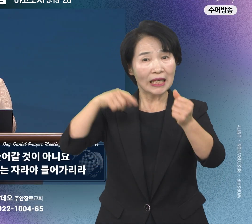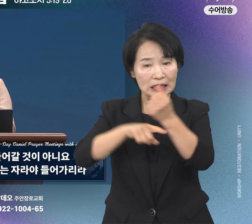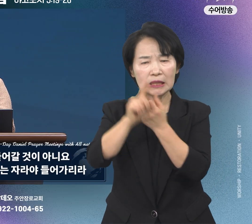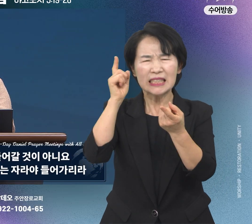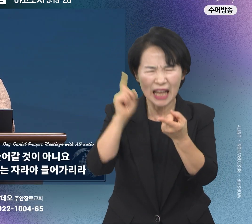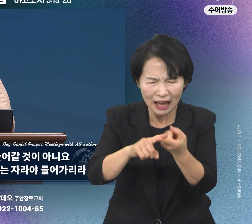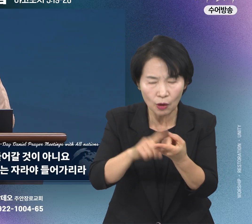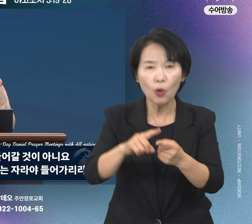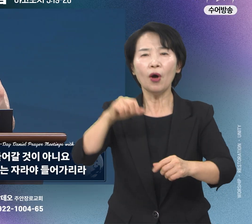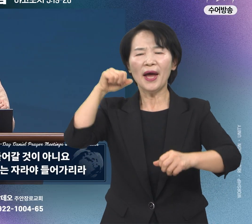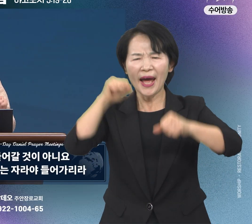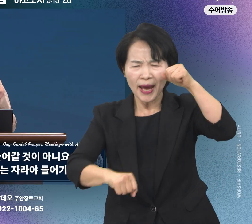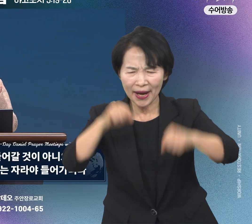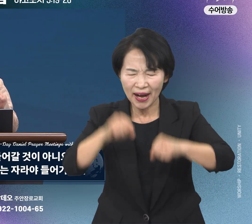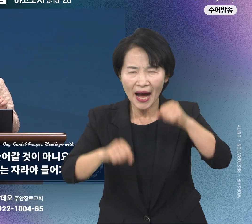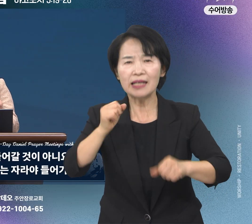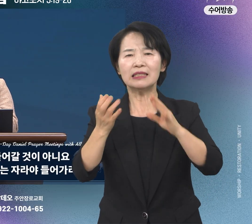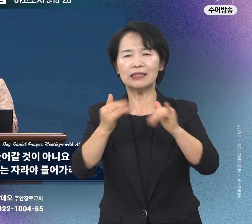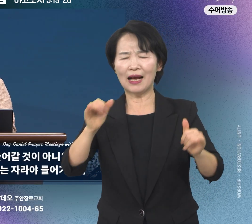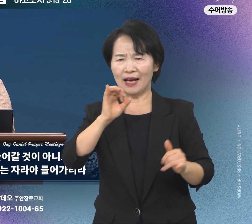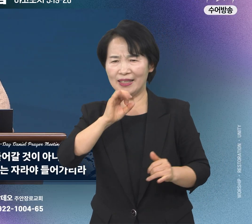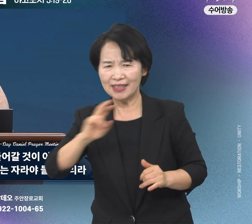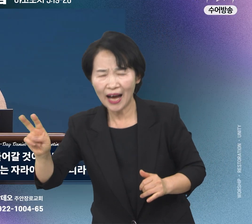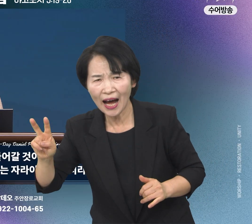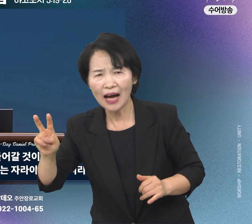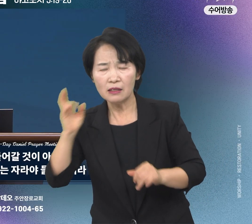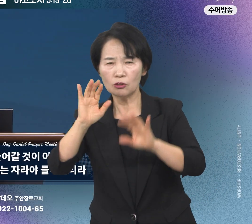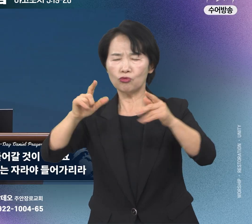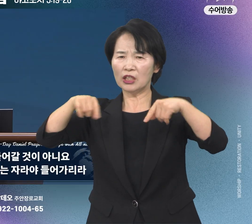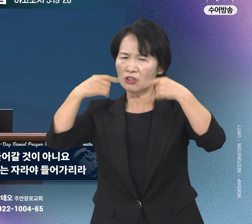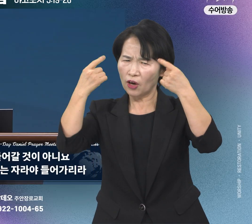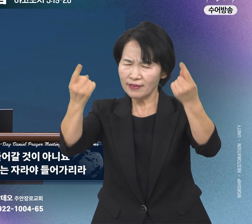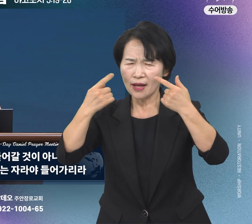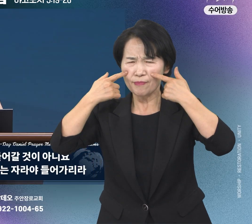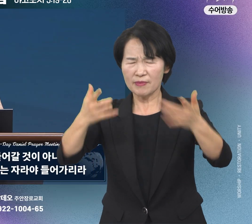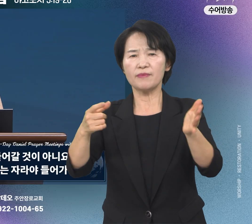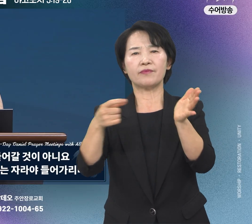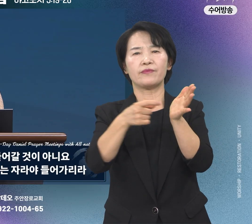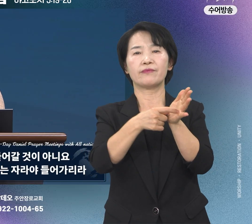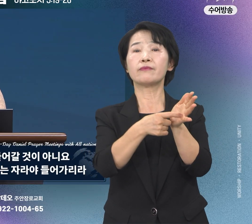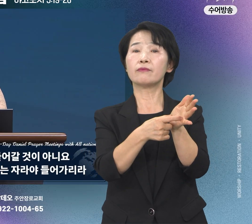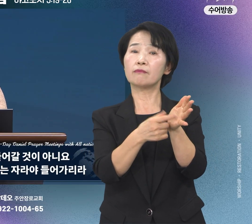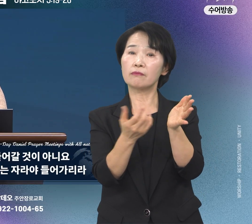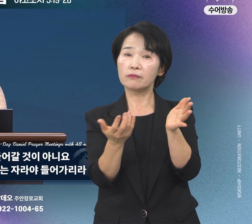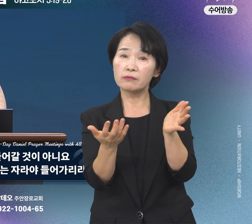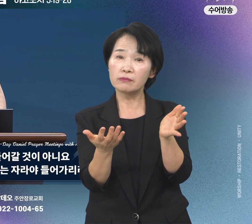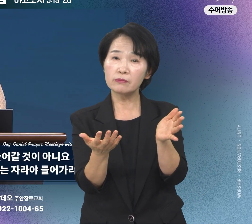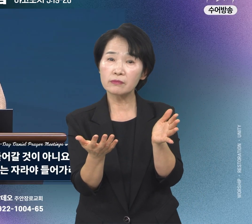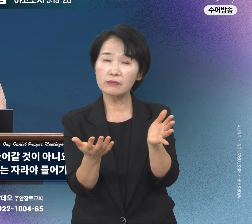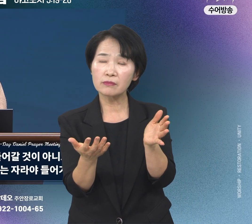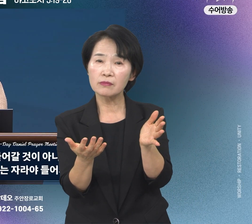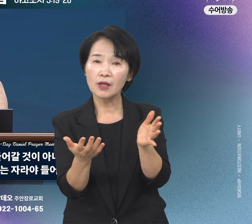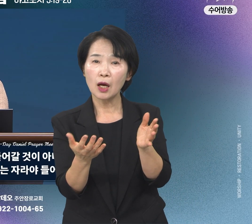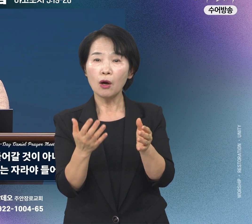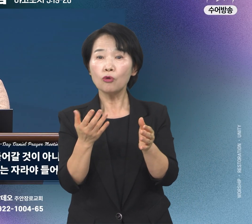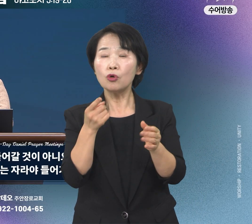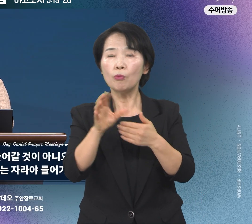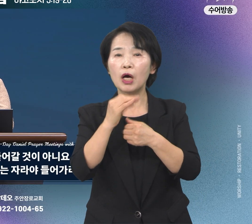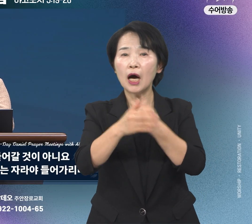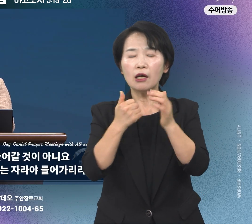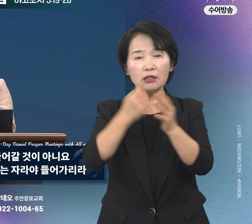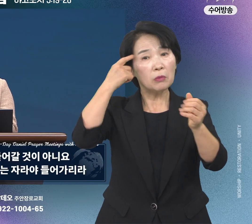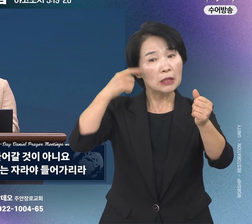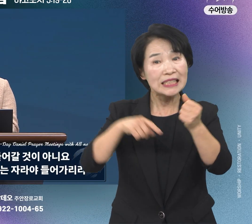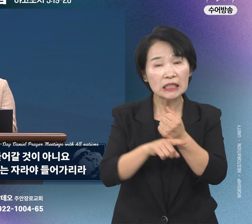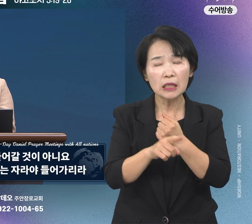행하는 자라야 천국에 들어간다고 분명히 나와 있죠. 자, 그러면 이 하나님의 뜻이 무엇인지 알아요? 내